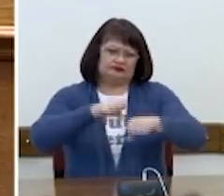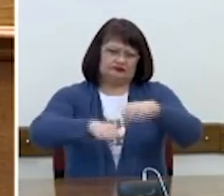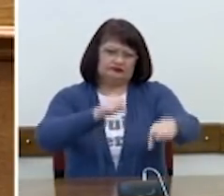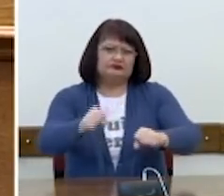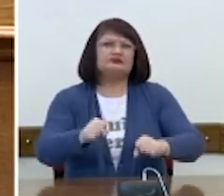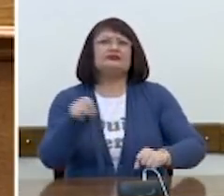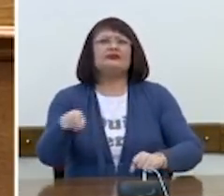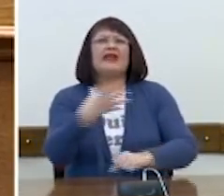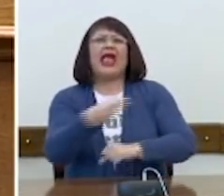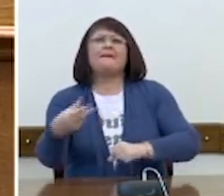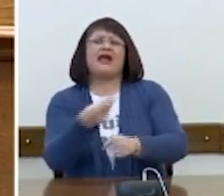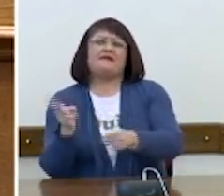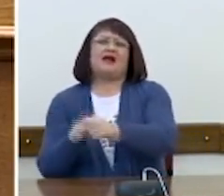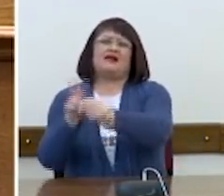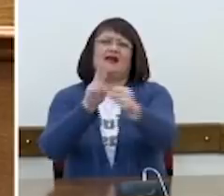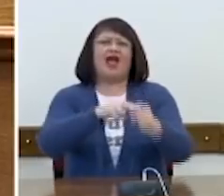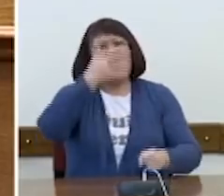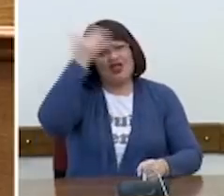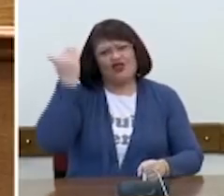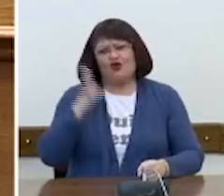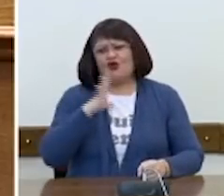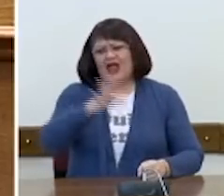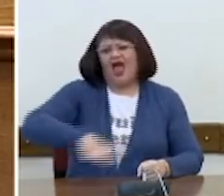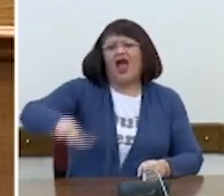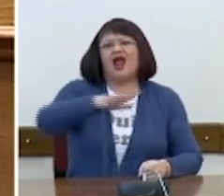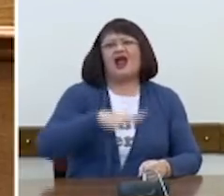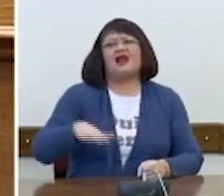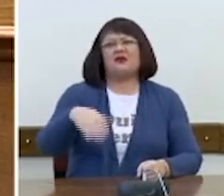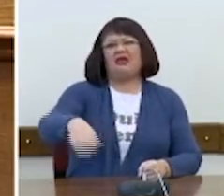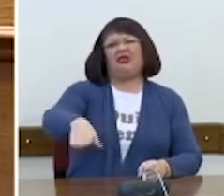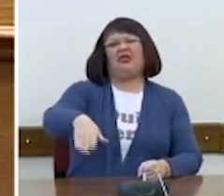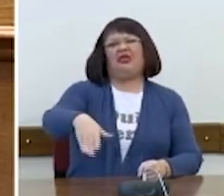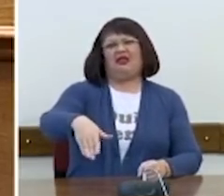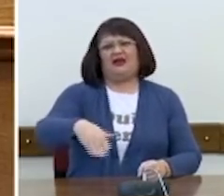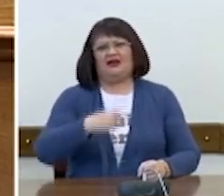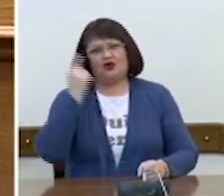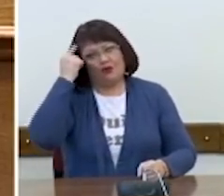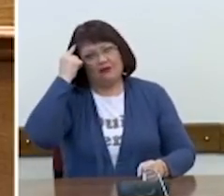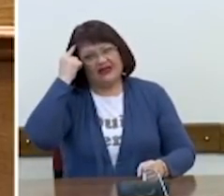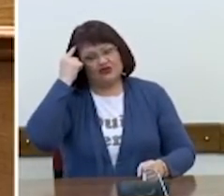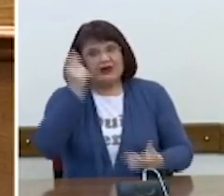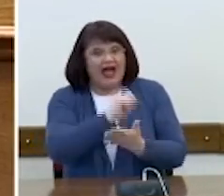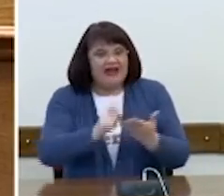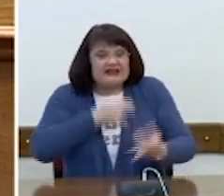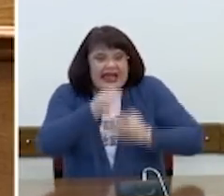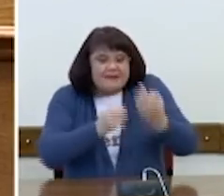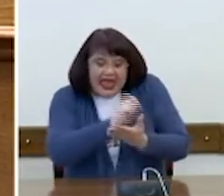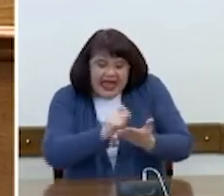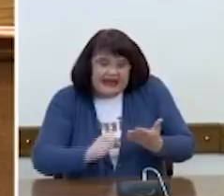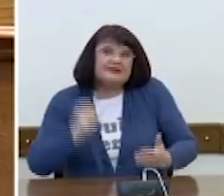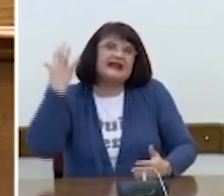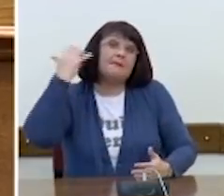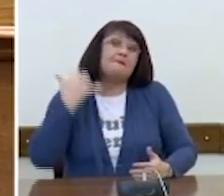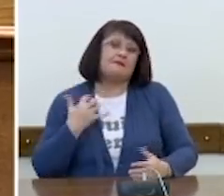αίμα αθώων λαών ενός κατώτερου Θεού, καταλήγει ο Μίκης Θεοδωράκης. Κλείνω την